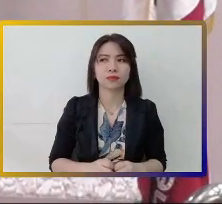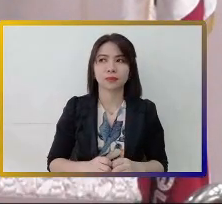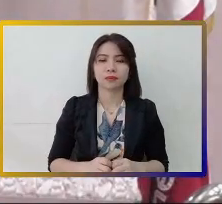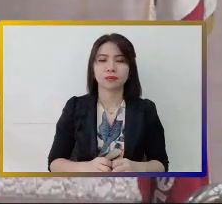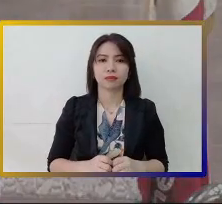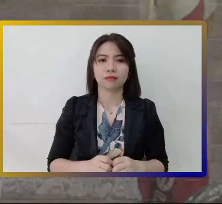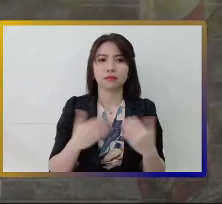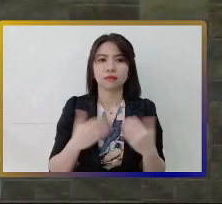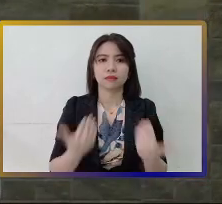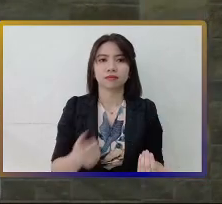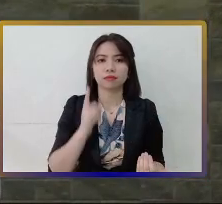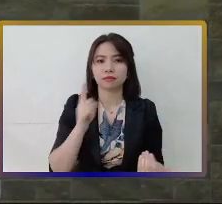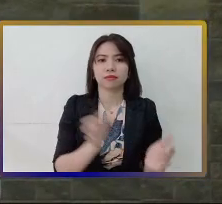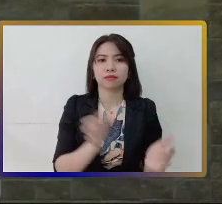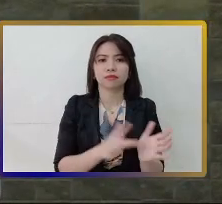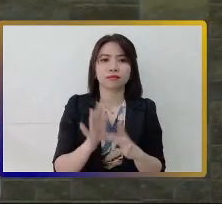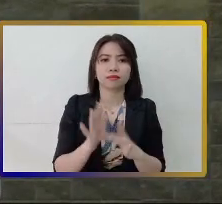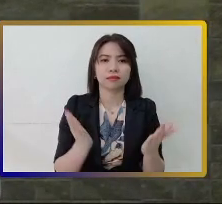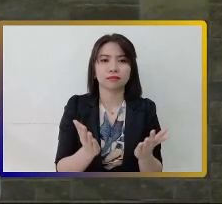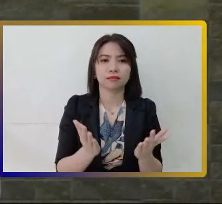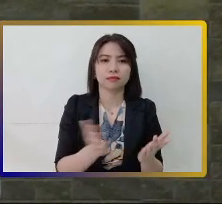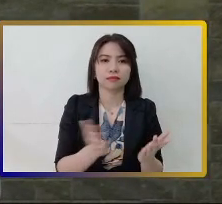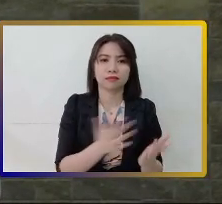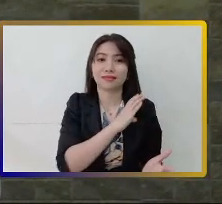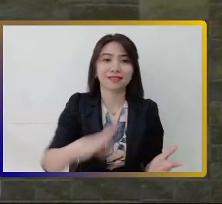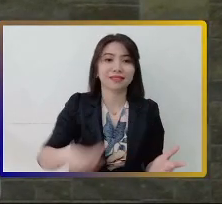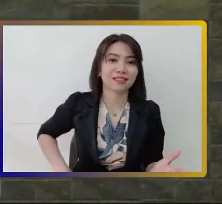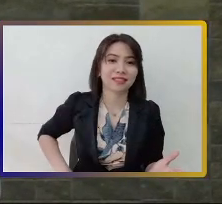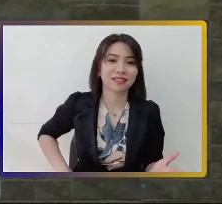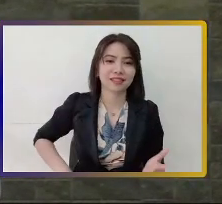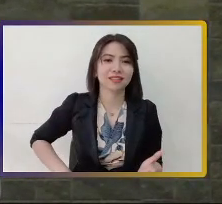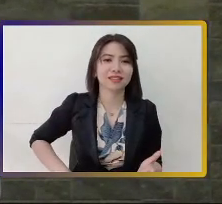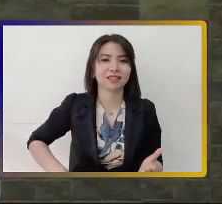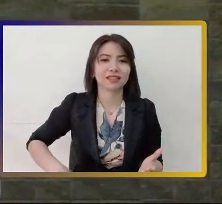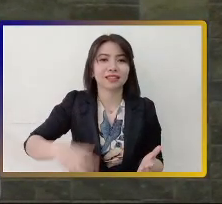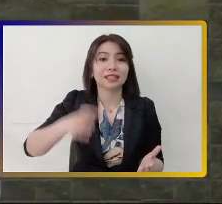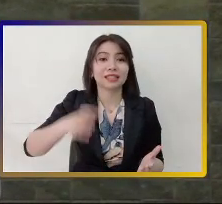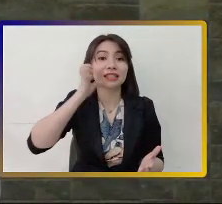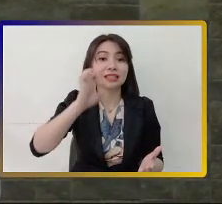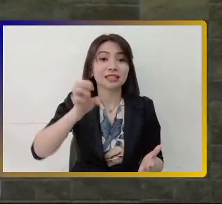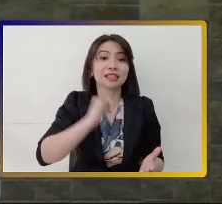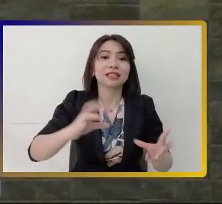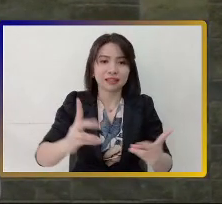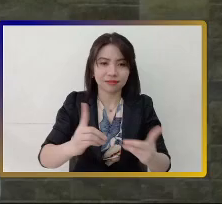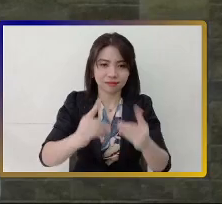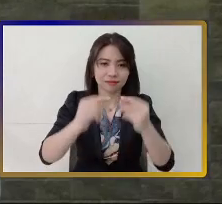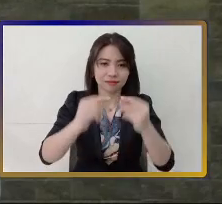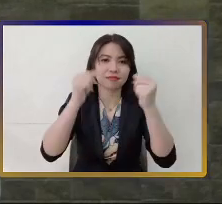Now, sabi ng Panginoon, you're loosed. Akalaan niyo, mga kapatid,